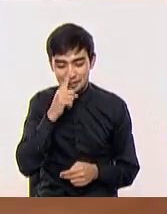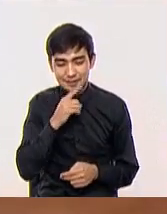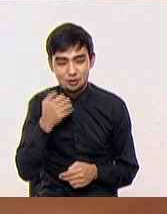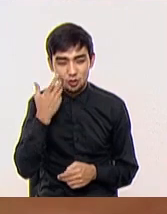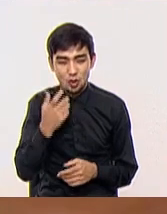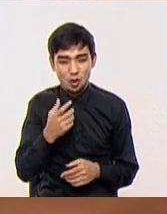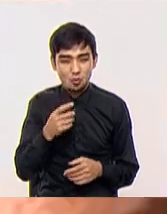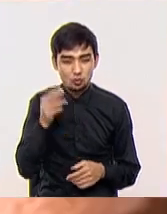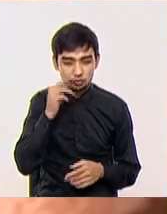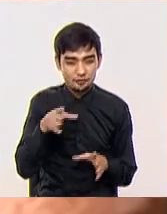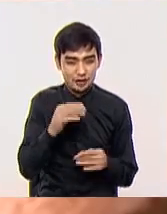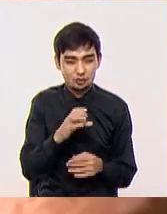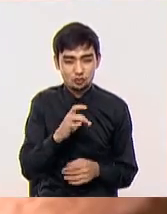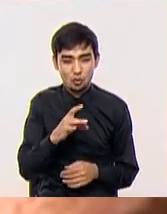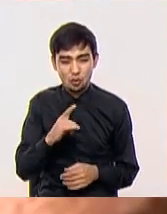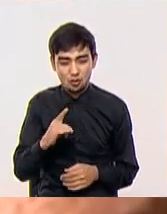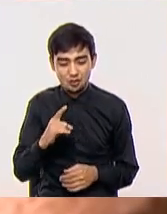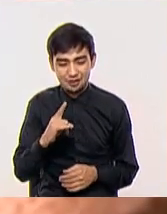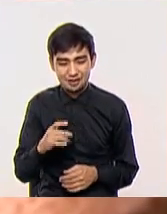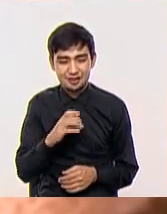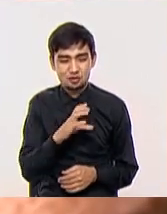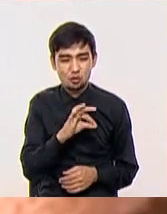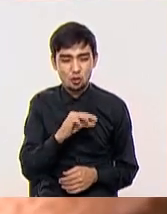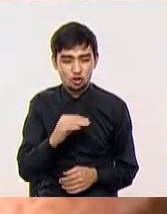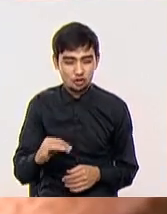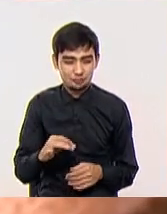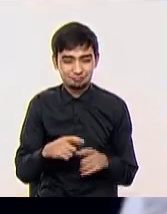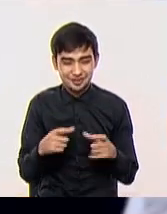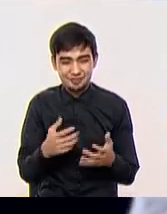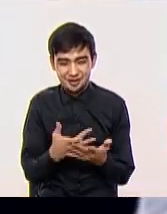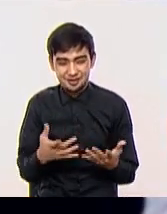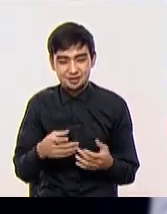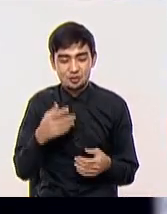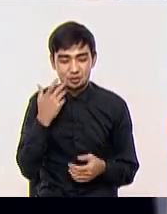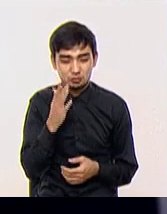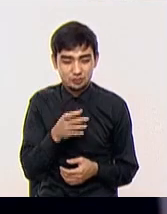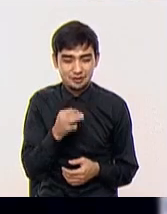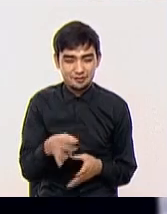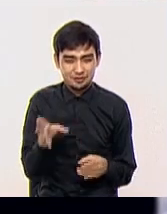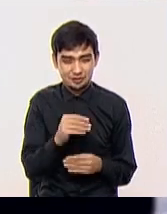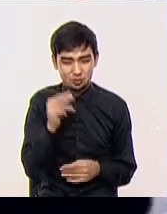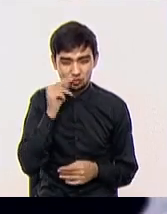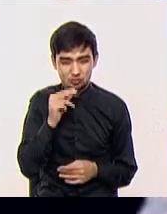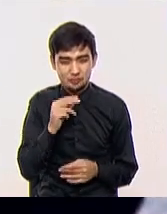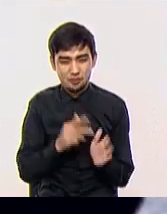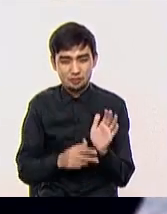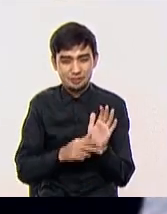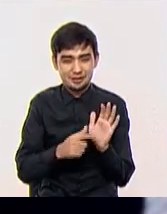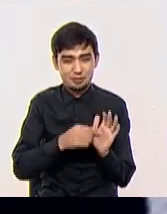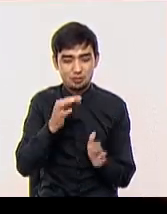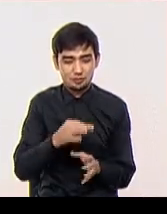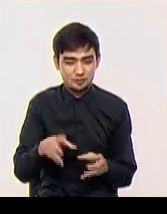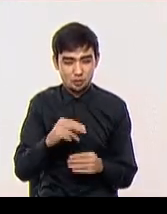сдадут все ссоры и сочи а большая часть школьников учиться в штатном режиме это почти восемьдесят семь процентов